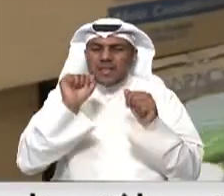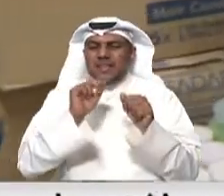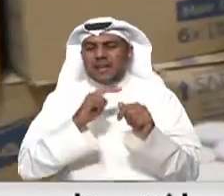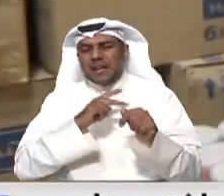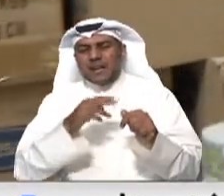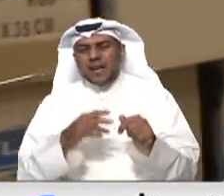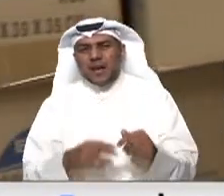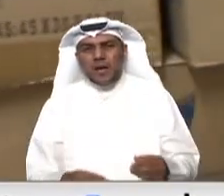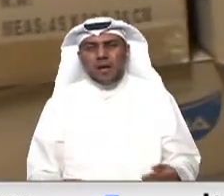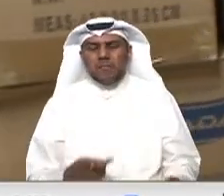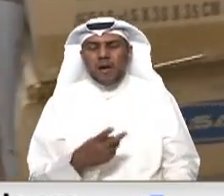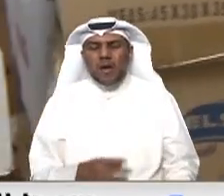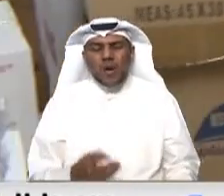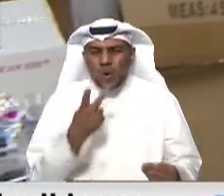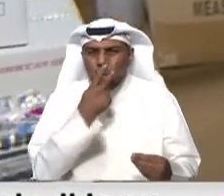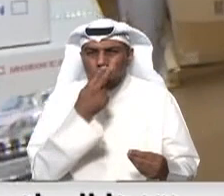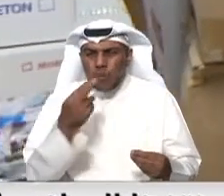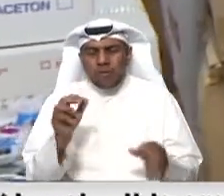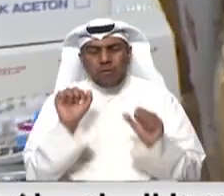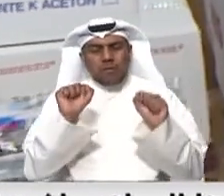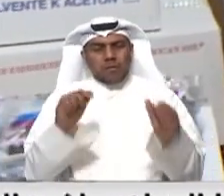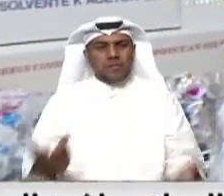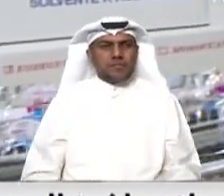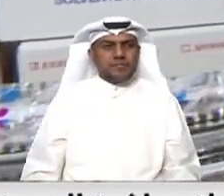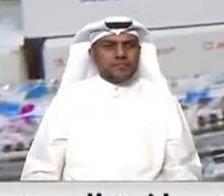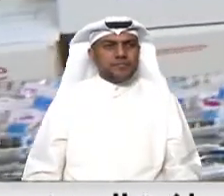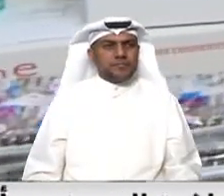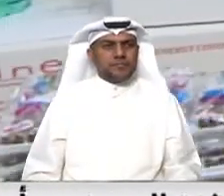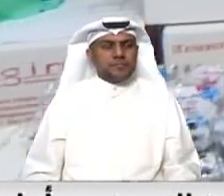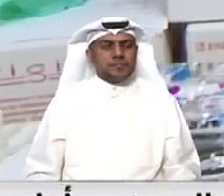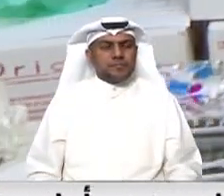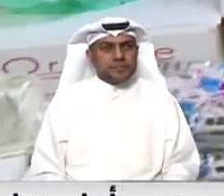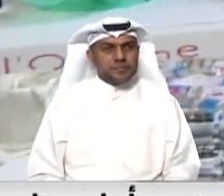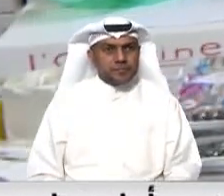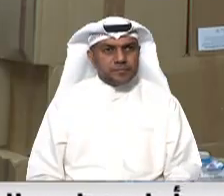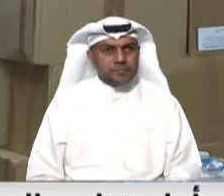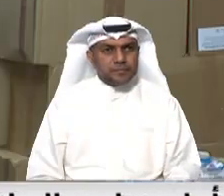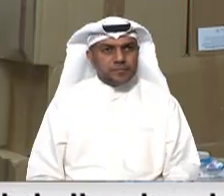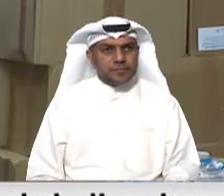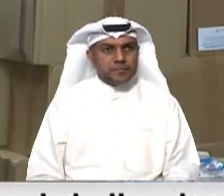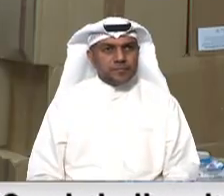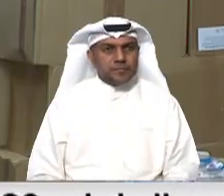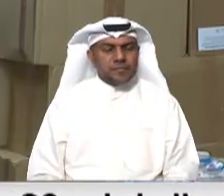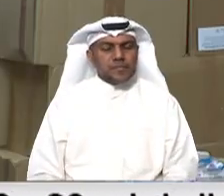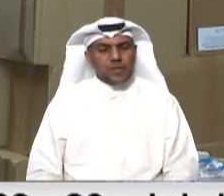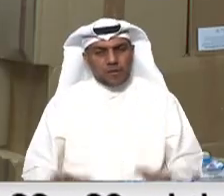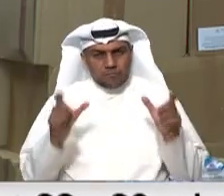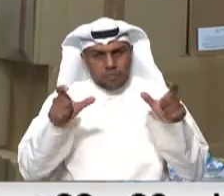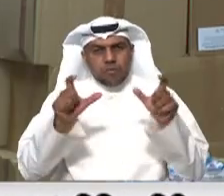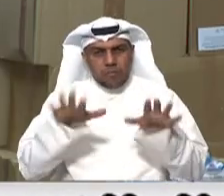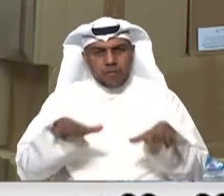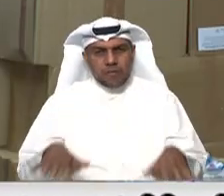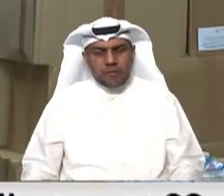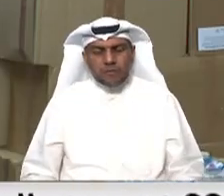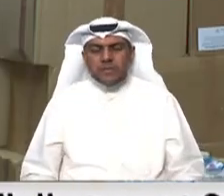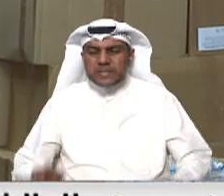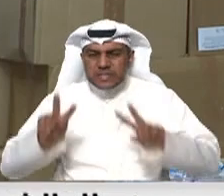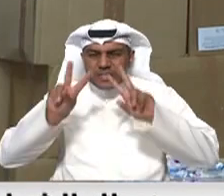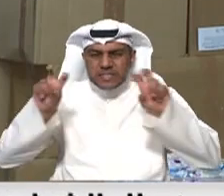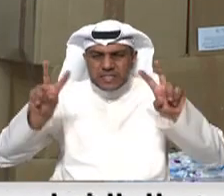على الموعد لمسانده فرق وزاره التجاره طبعا بتكليف من اداره تفتيش الادويه